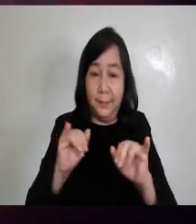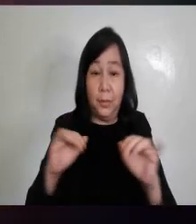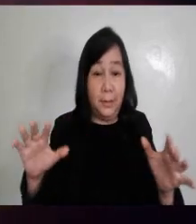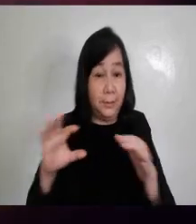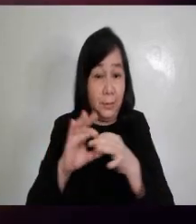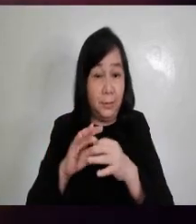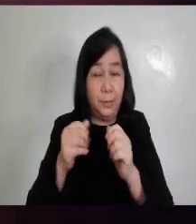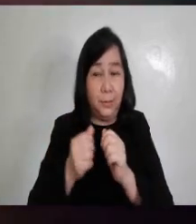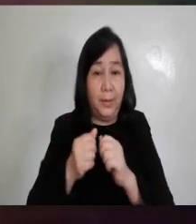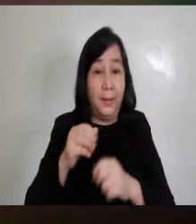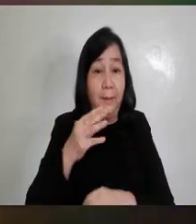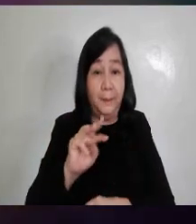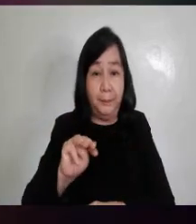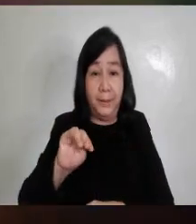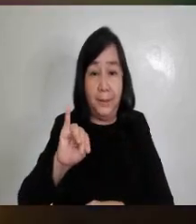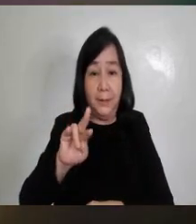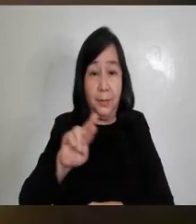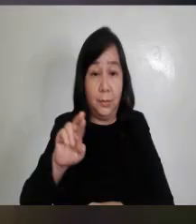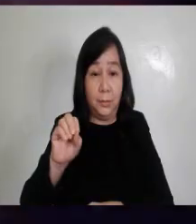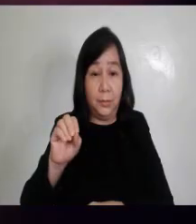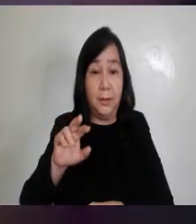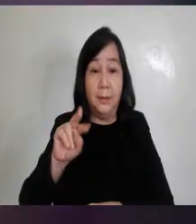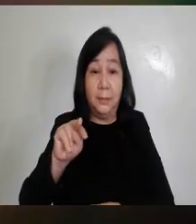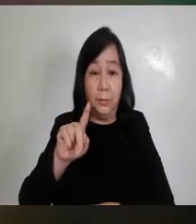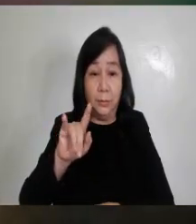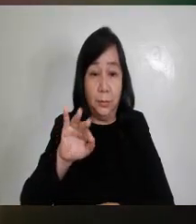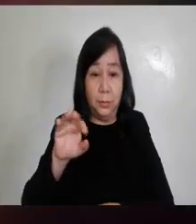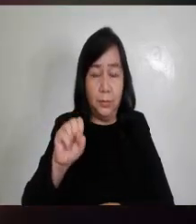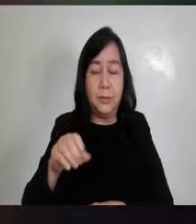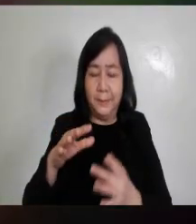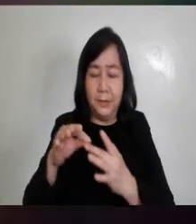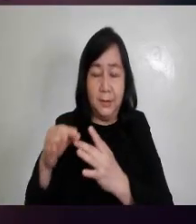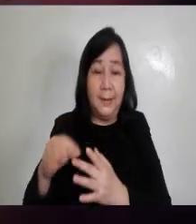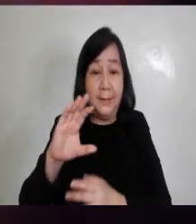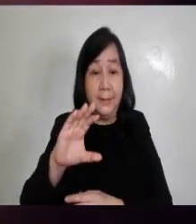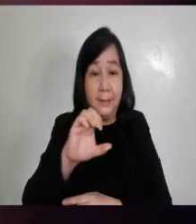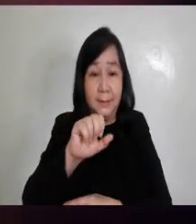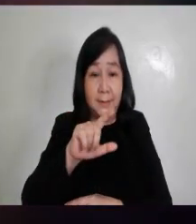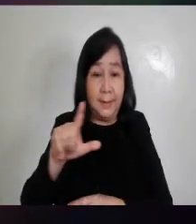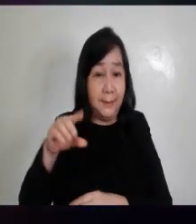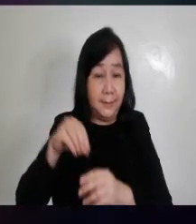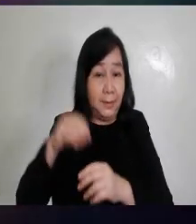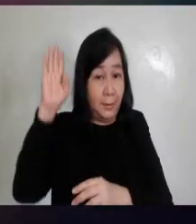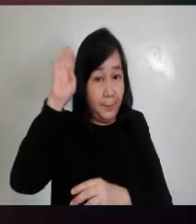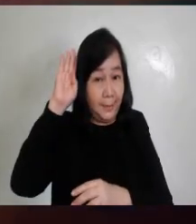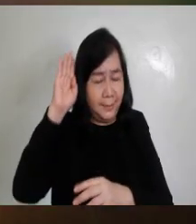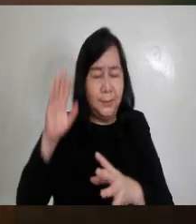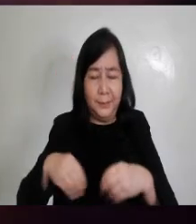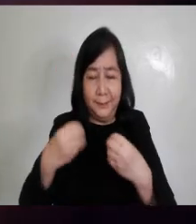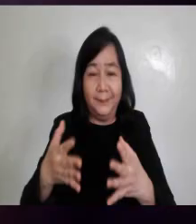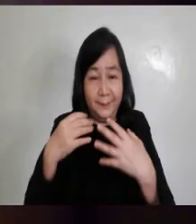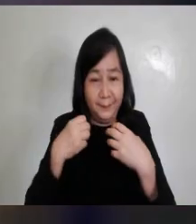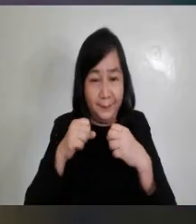sa konsepto ng mirror neurons, mga espesyal na selula sa ating utak na